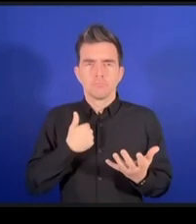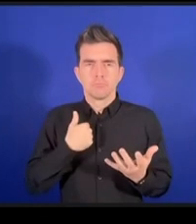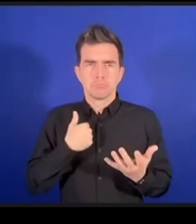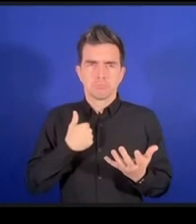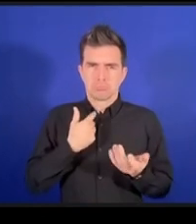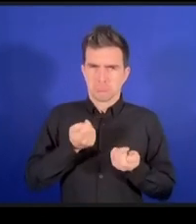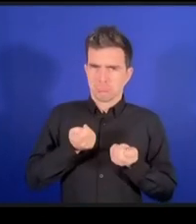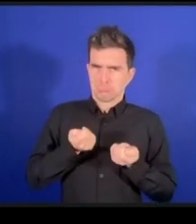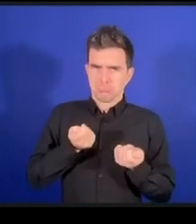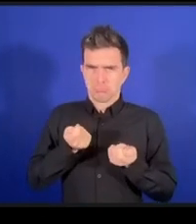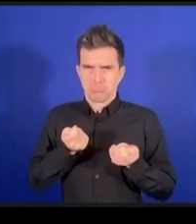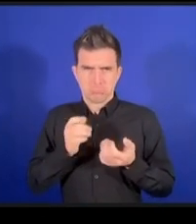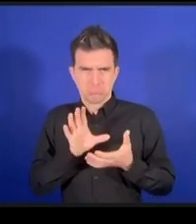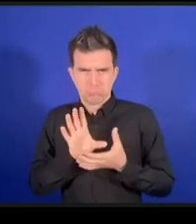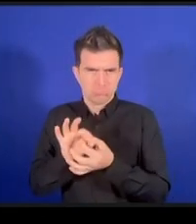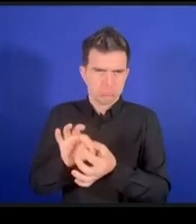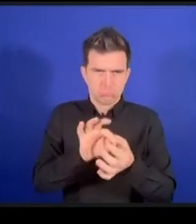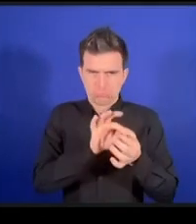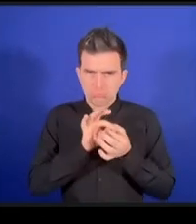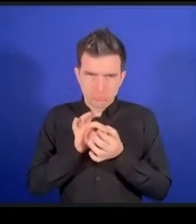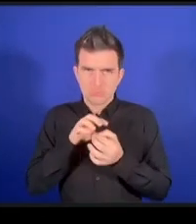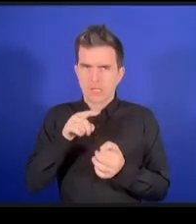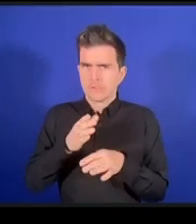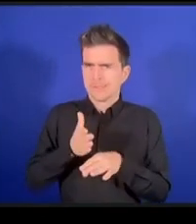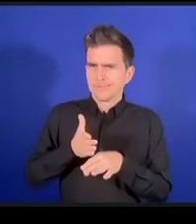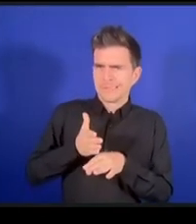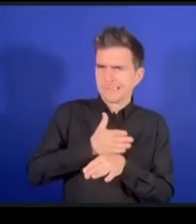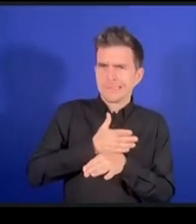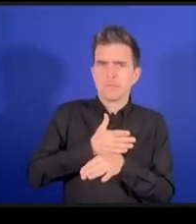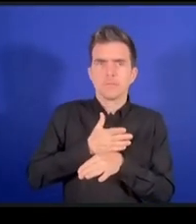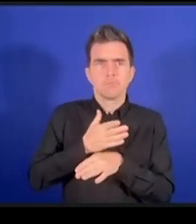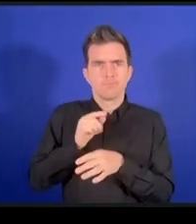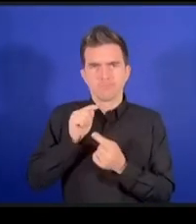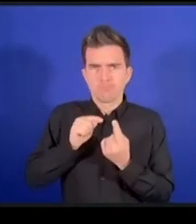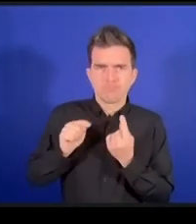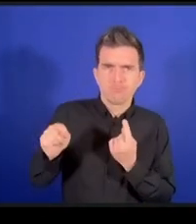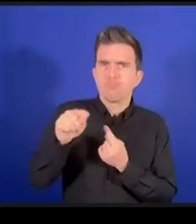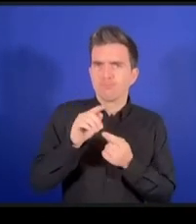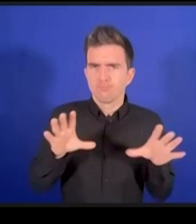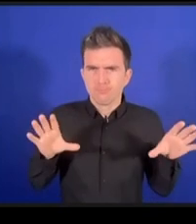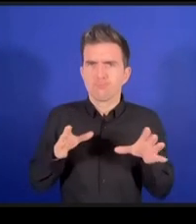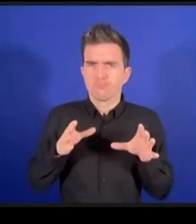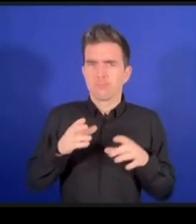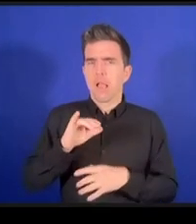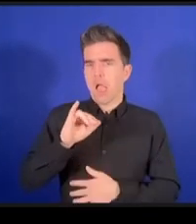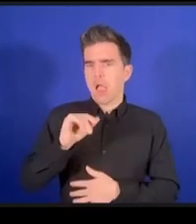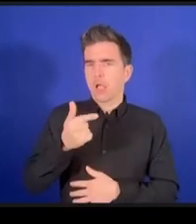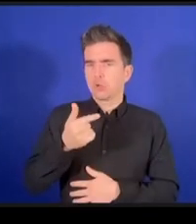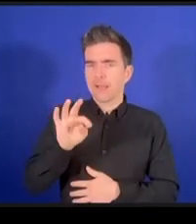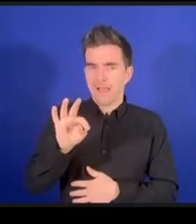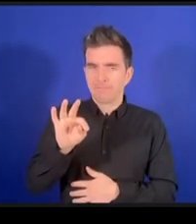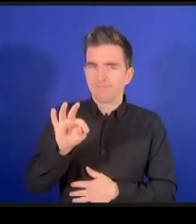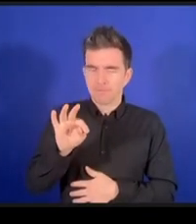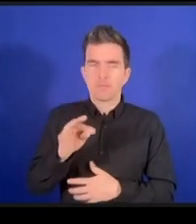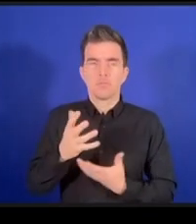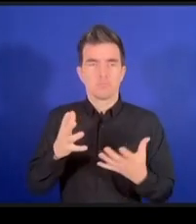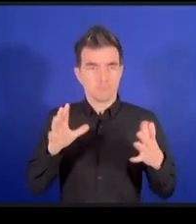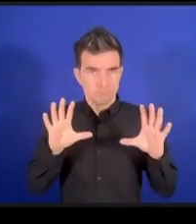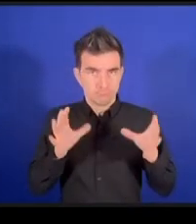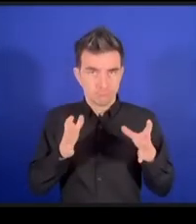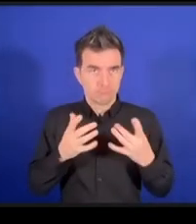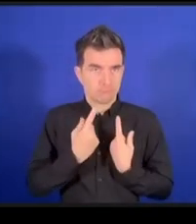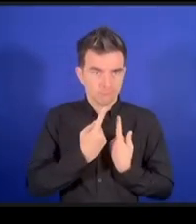ранних динамичных коалиций в системе igf целью создания этой коалиции